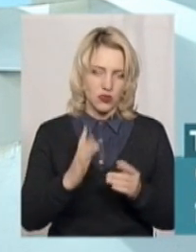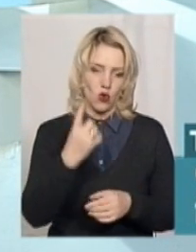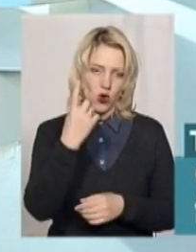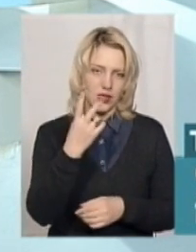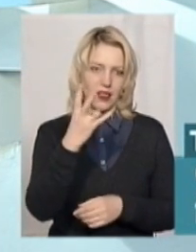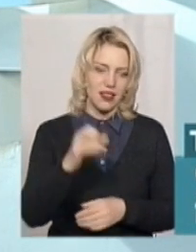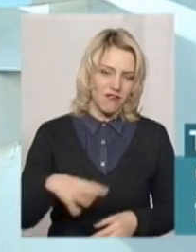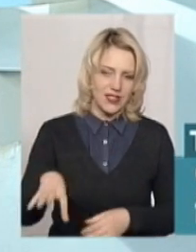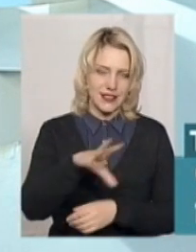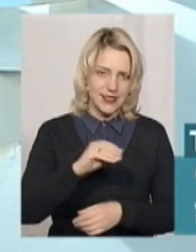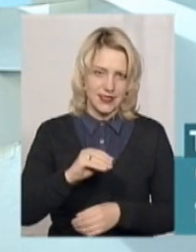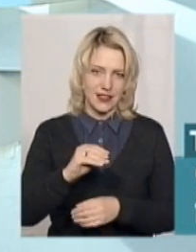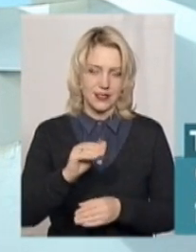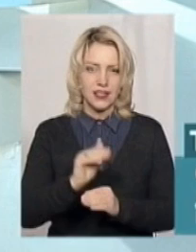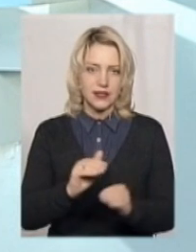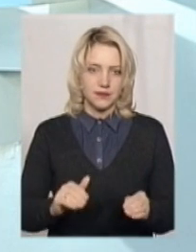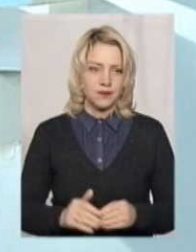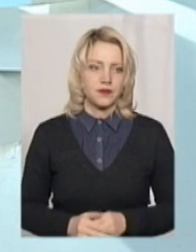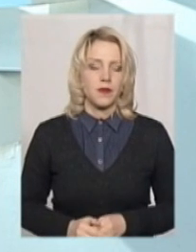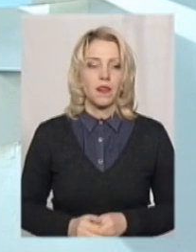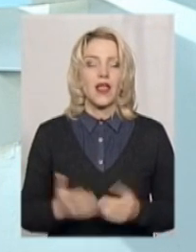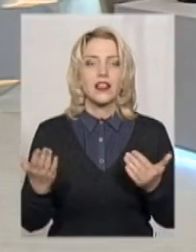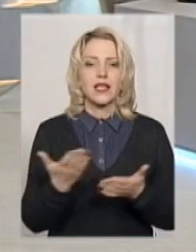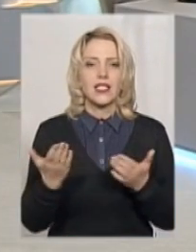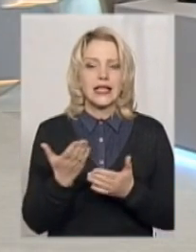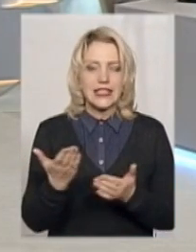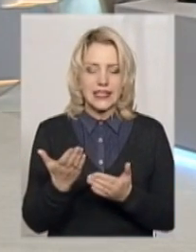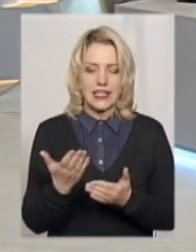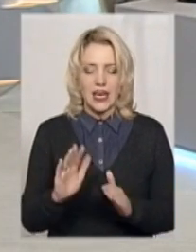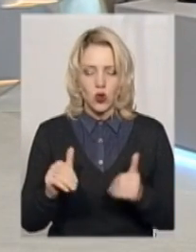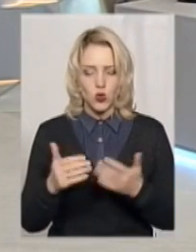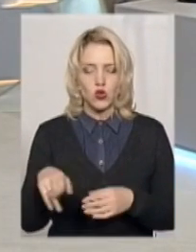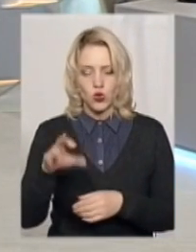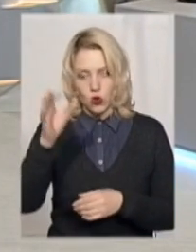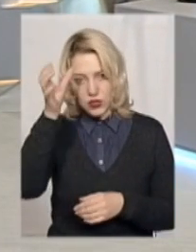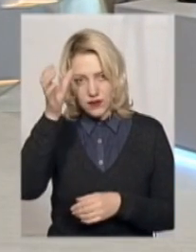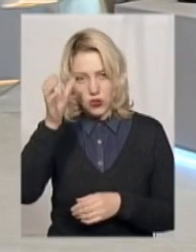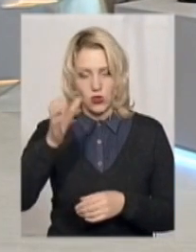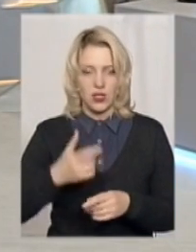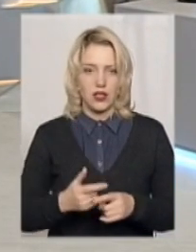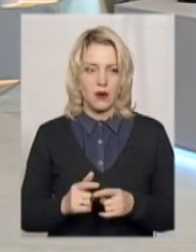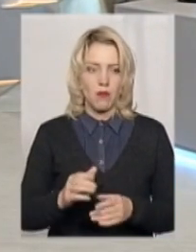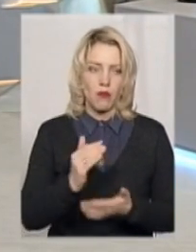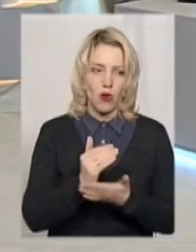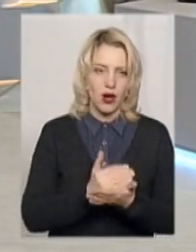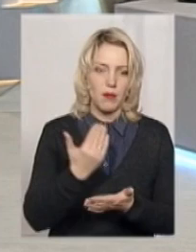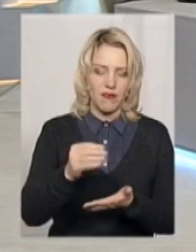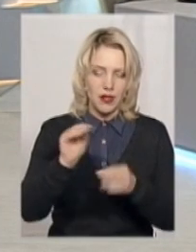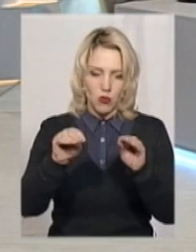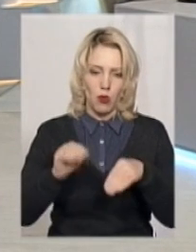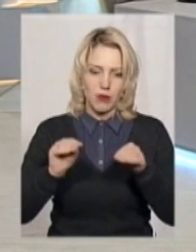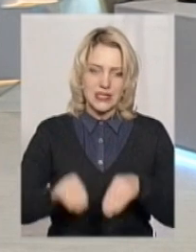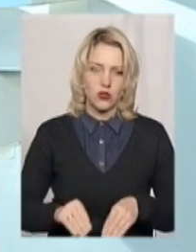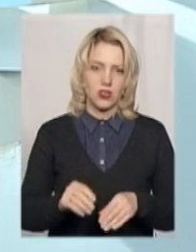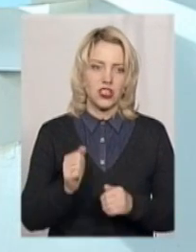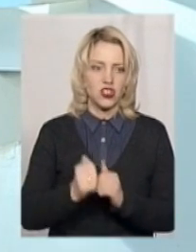клас. Які рекомендації щодо освітньої програми ви прописуєте найчастіше? Ну, ми не